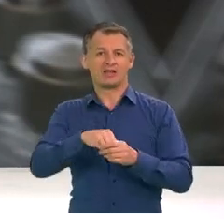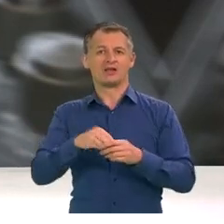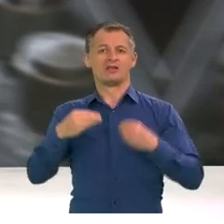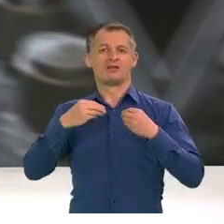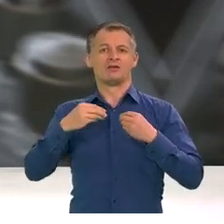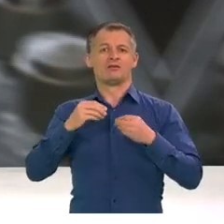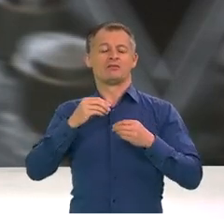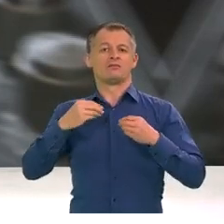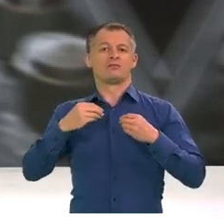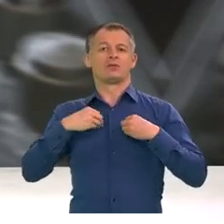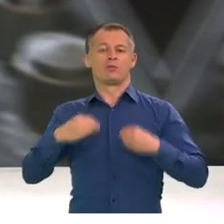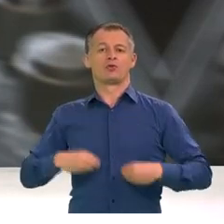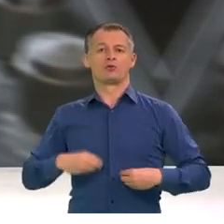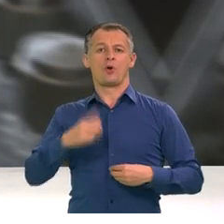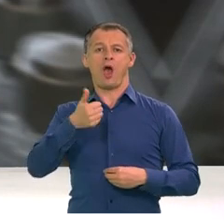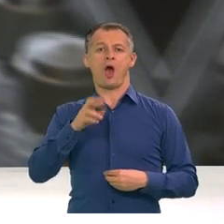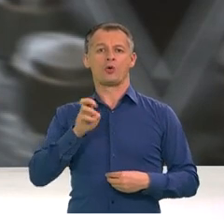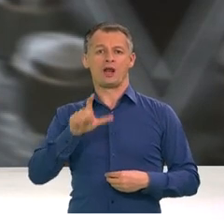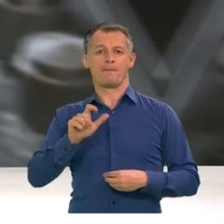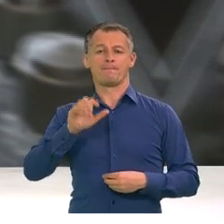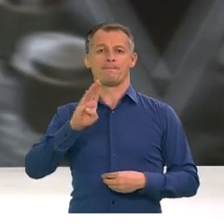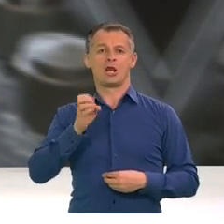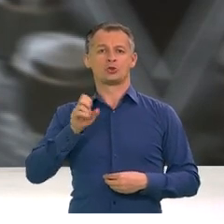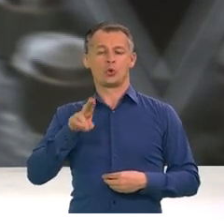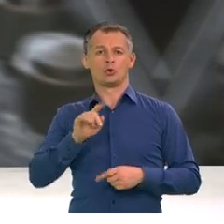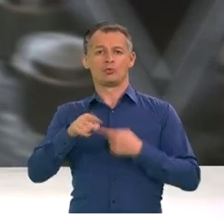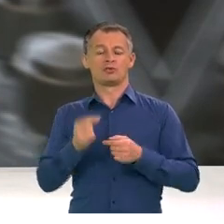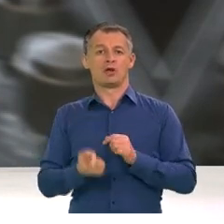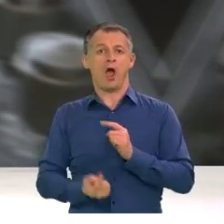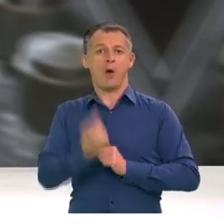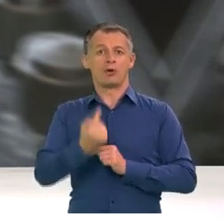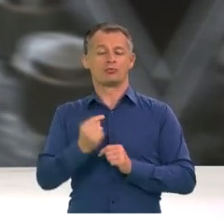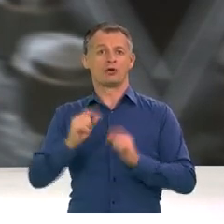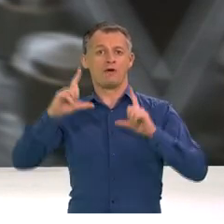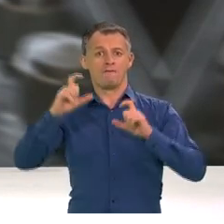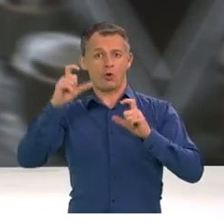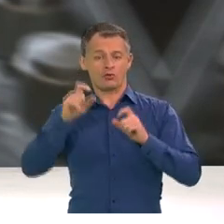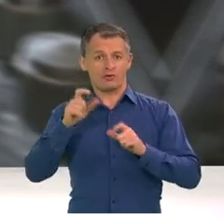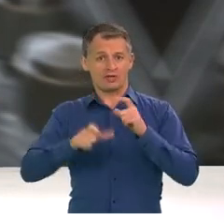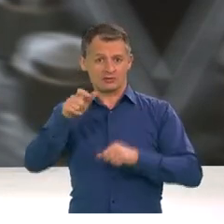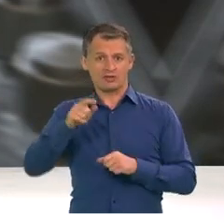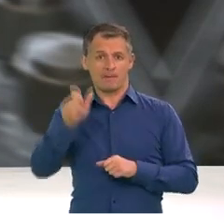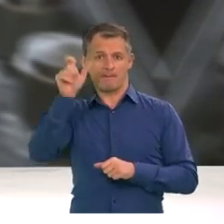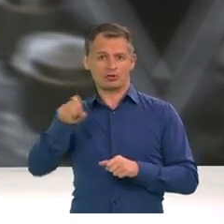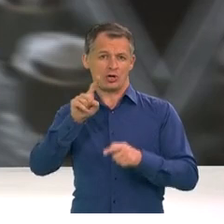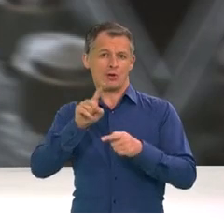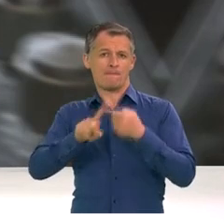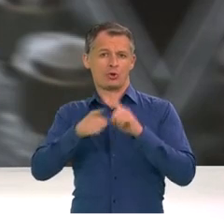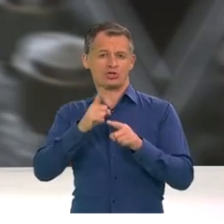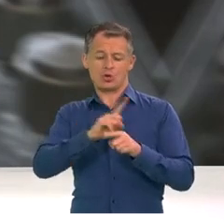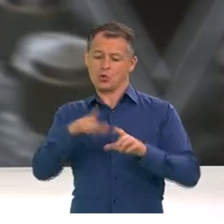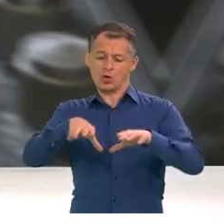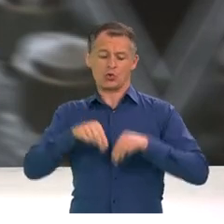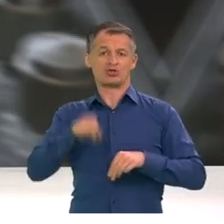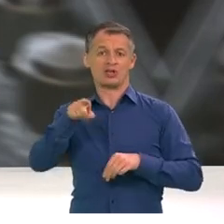Aurel Bălășoiu ia o amploare imensă, după ce în spațiul public au apărut fotografii compromițătoare, iar politicianul nu recunoaște că el